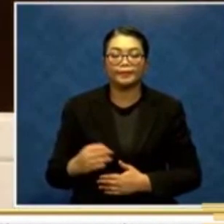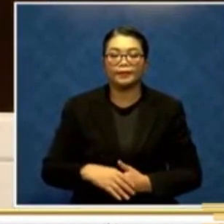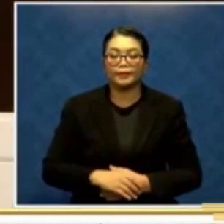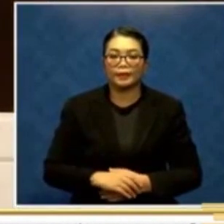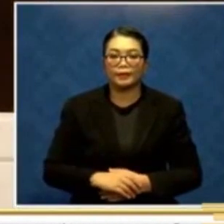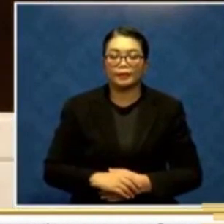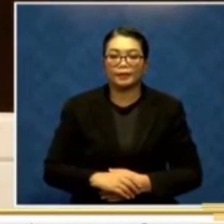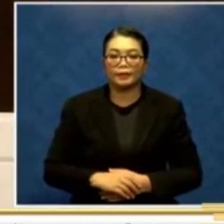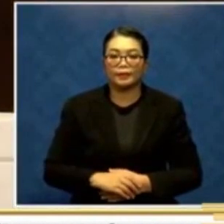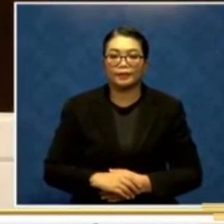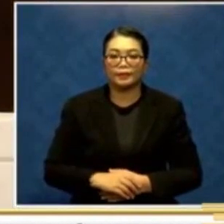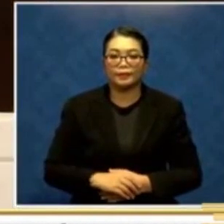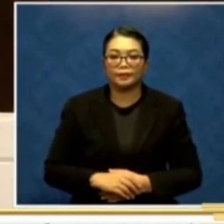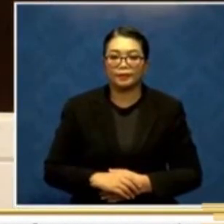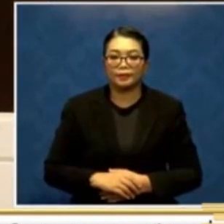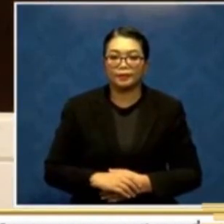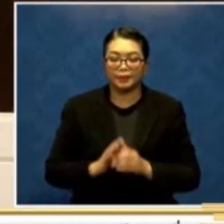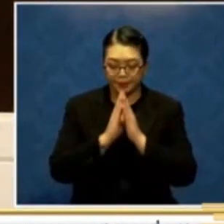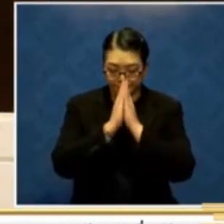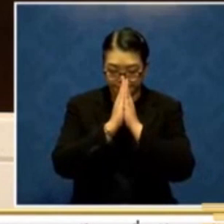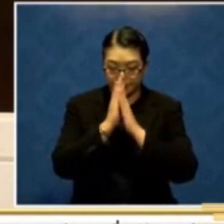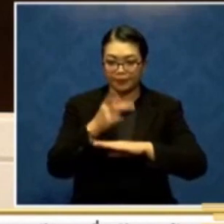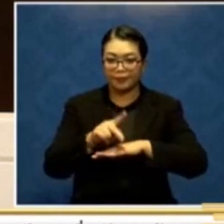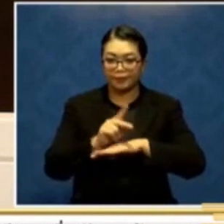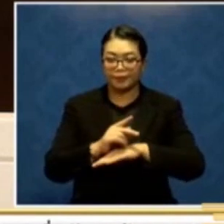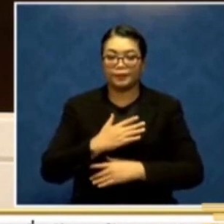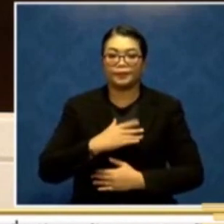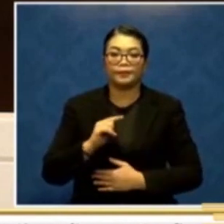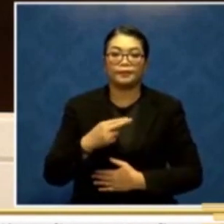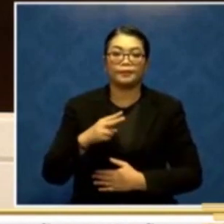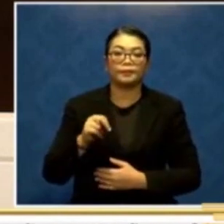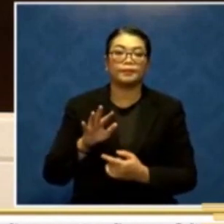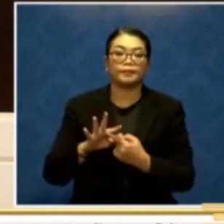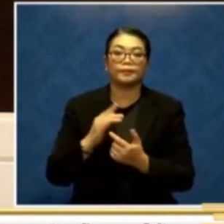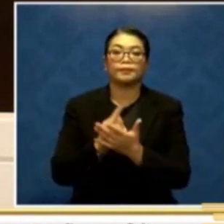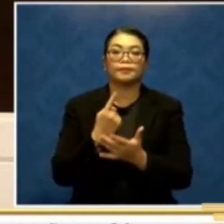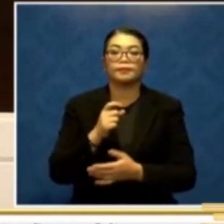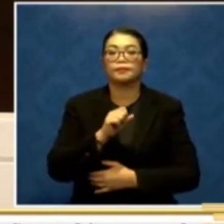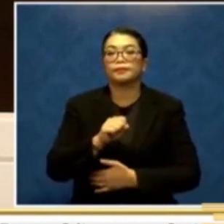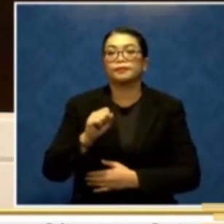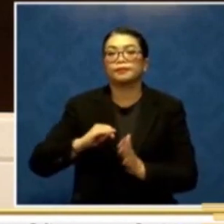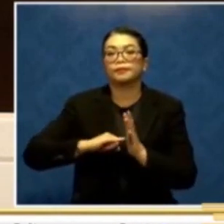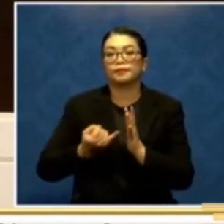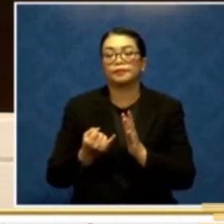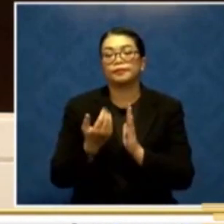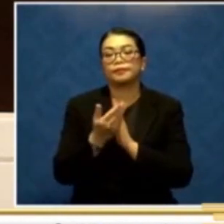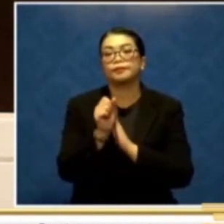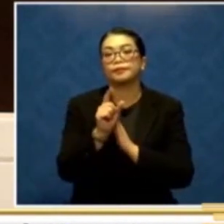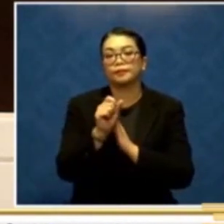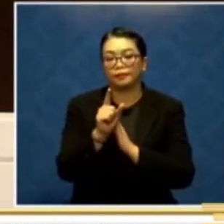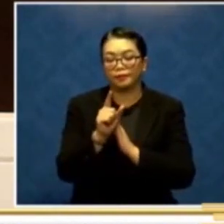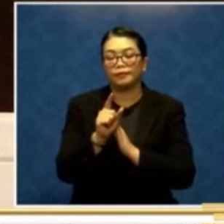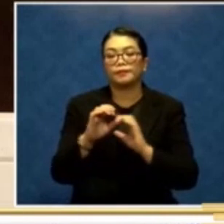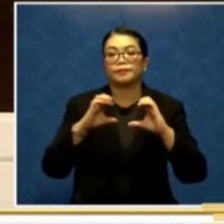kirbกบเรีทานปทานส navigate kalopกับผม front that kirbสมาชิสภาพงไรลสะโนจงหวษซเชศ